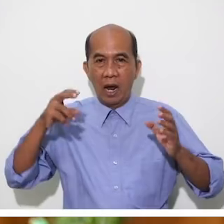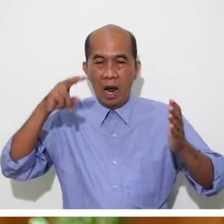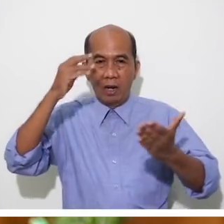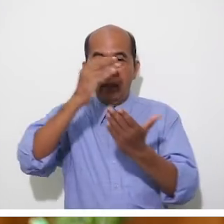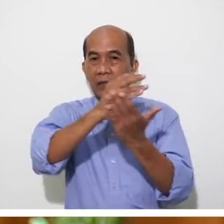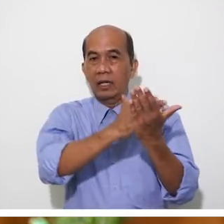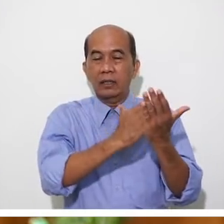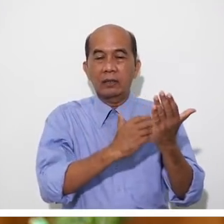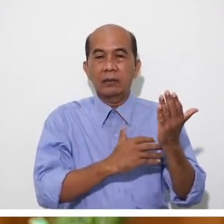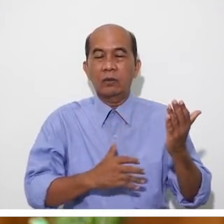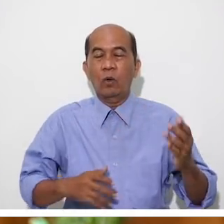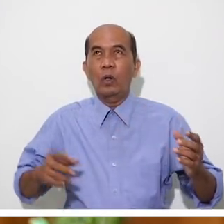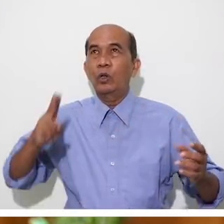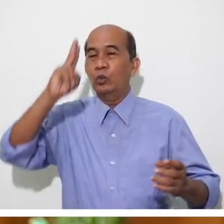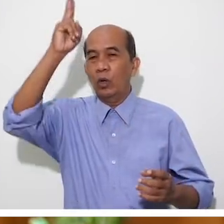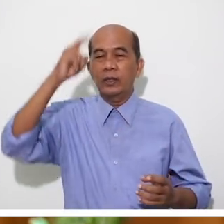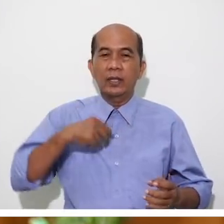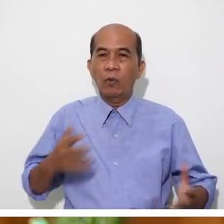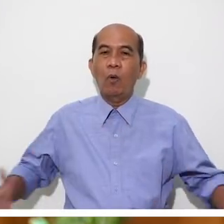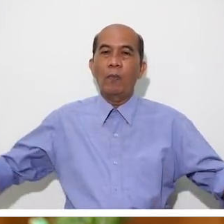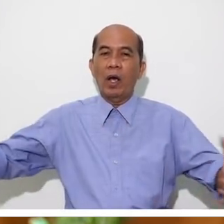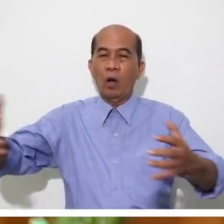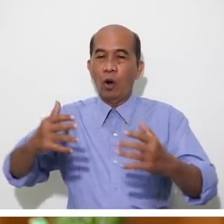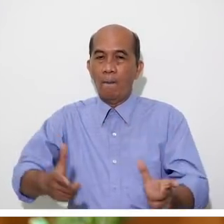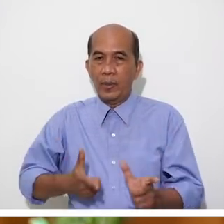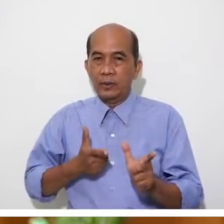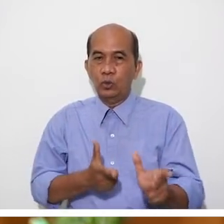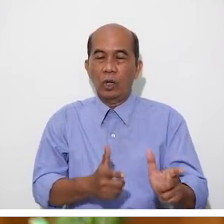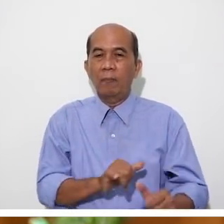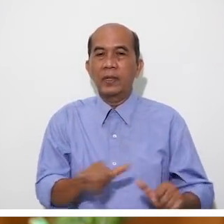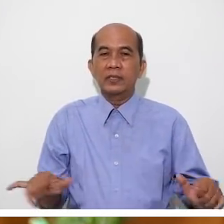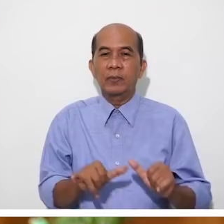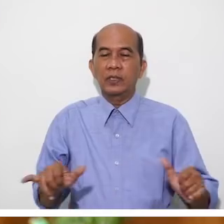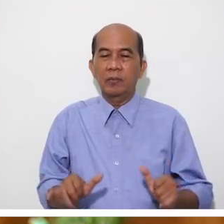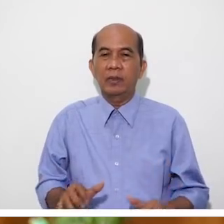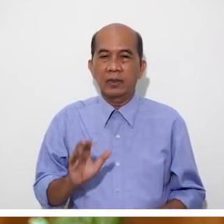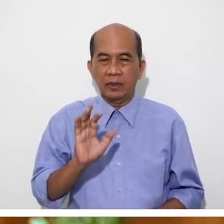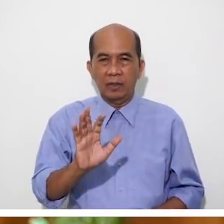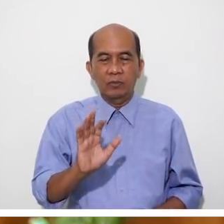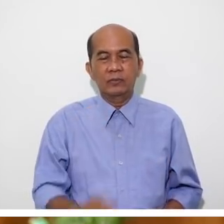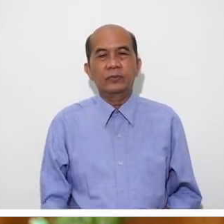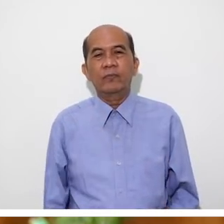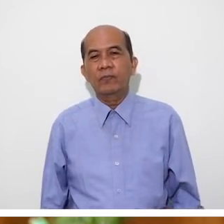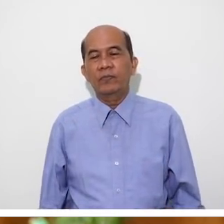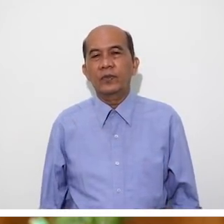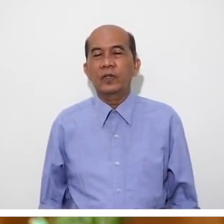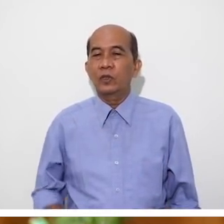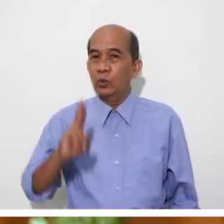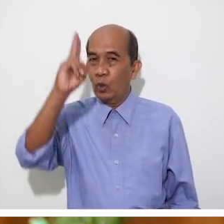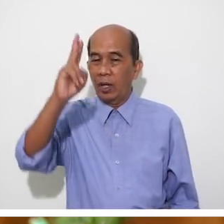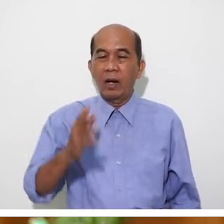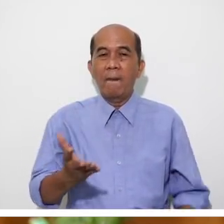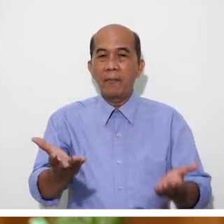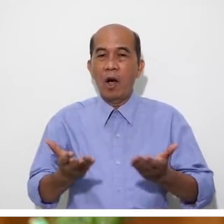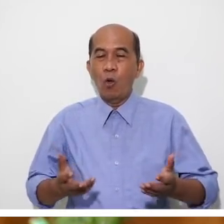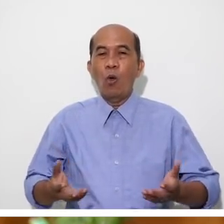mau merangkul, yang mau berjuang bersama dengan engkau. Sedemikian Tuhan mau menerima